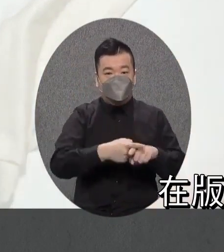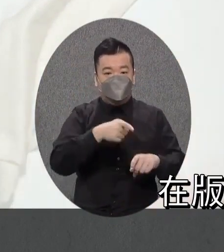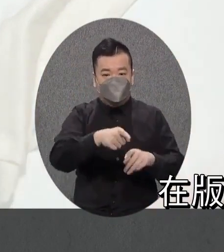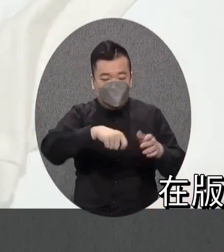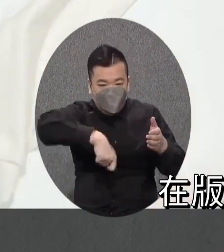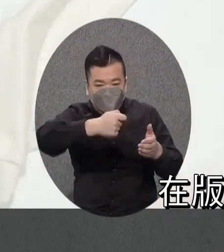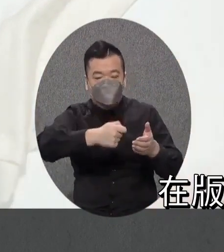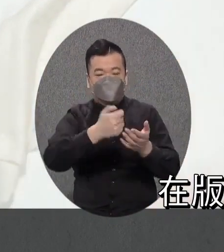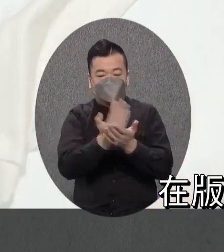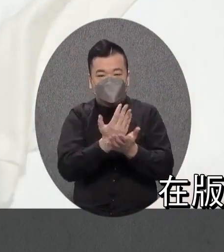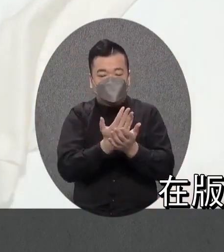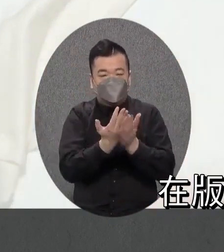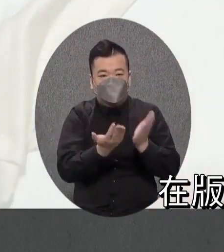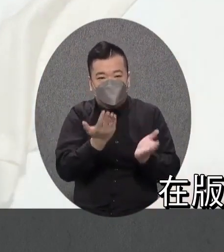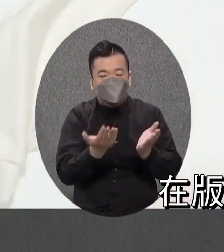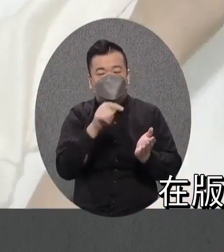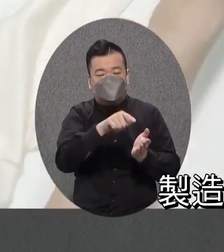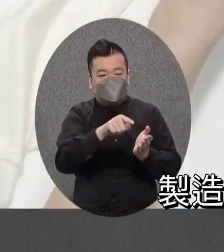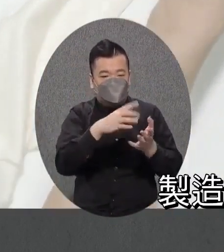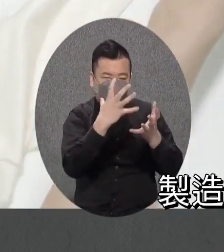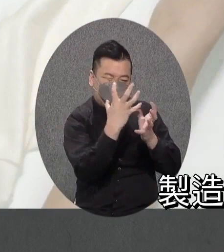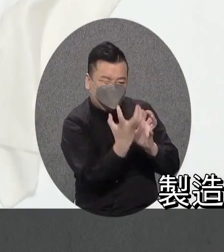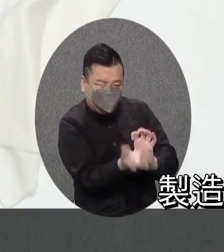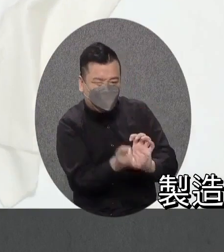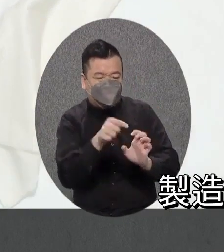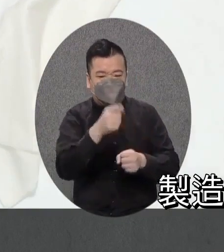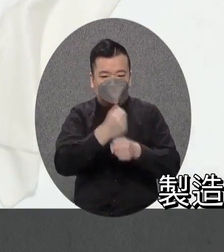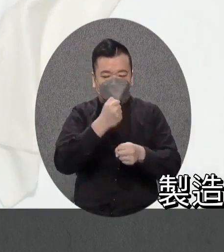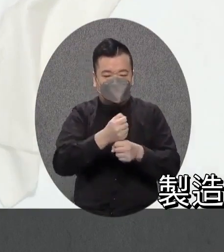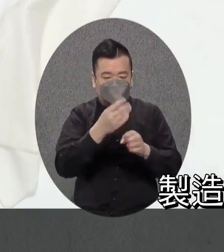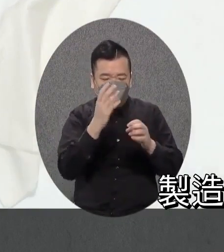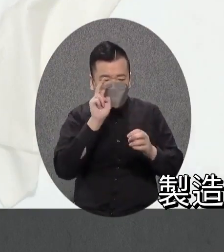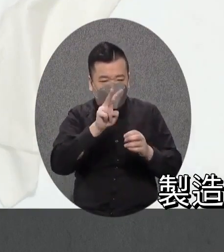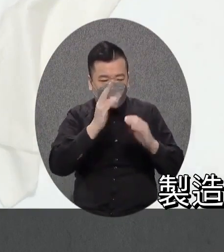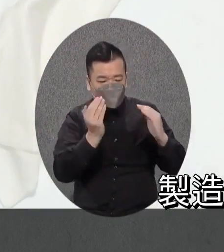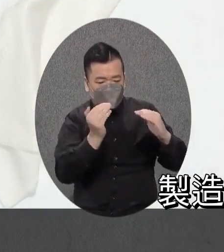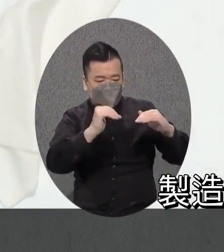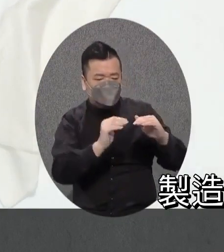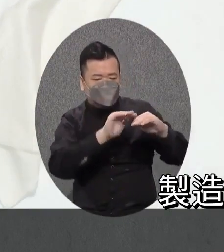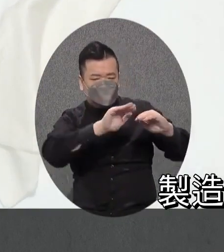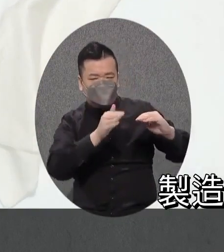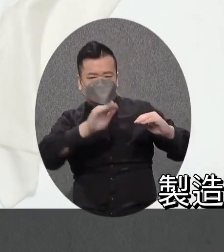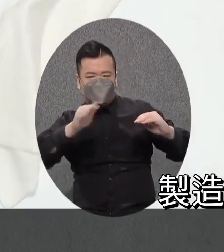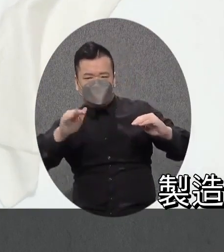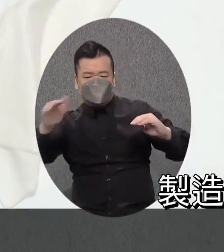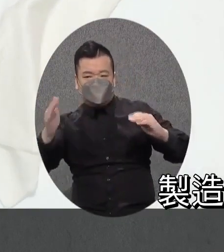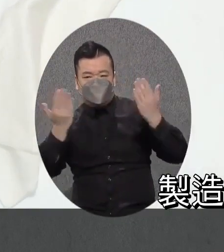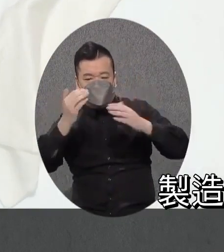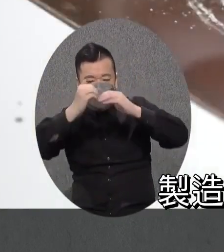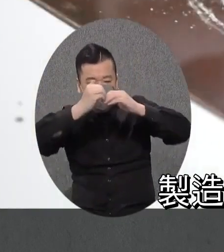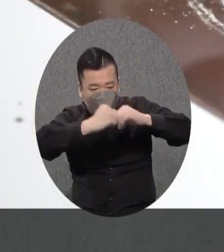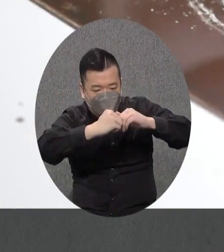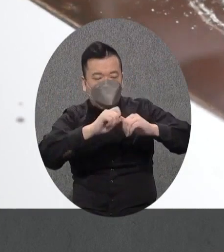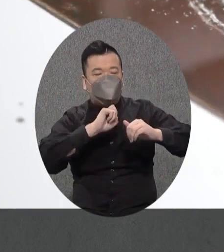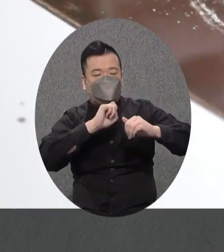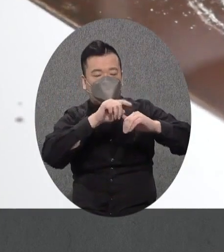啦，或者刻，或者係腐蝕呢啲嘅途徑，製造出深淺唔同嘅圖文啦、坑槽啦、線條啦等等嘅。